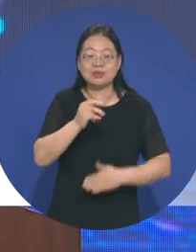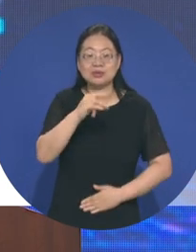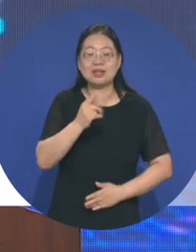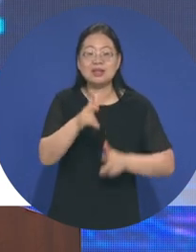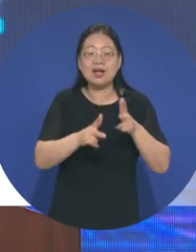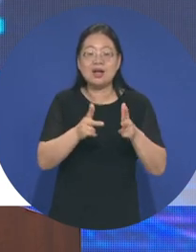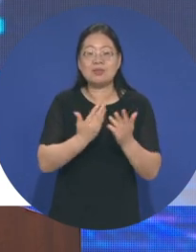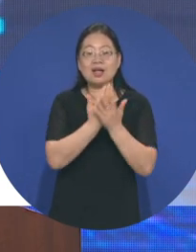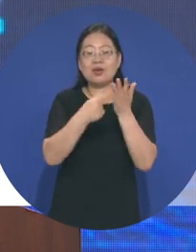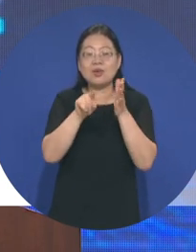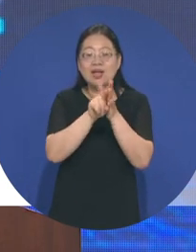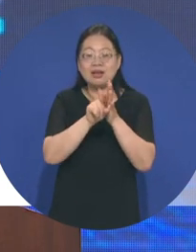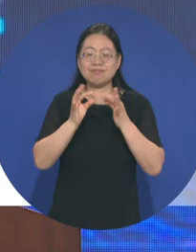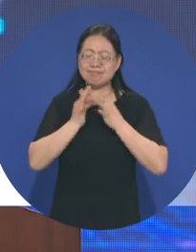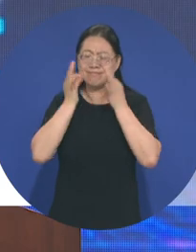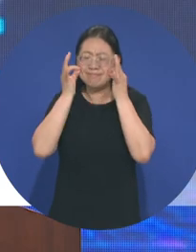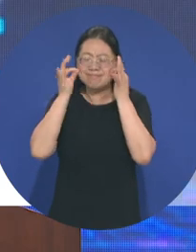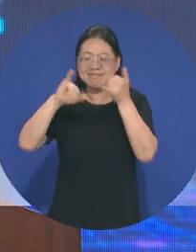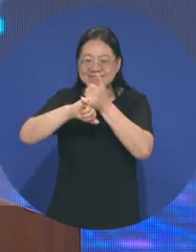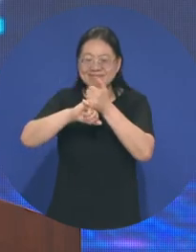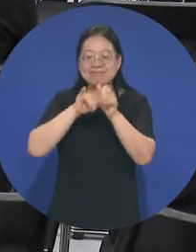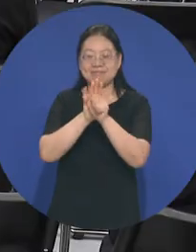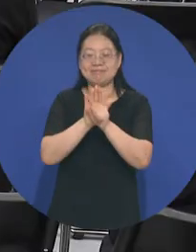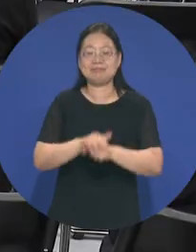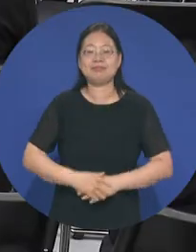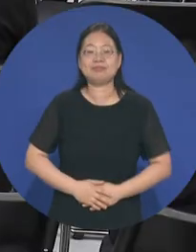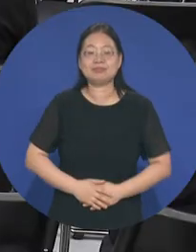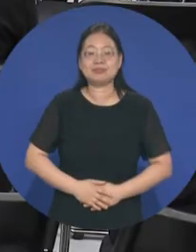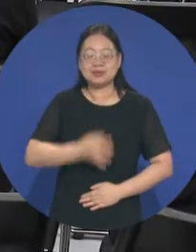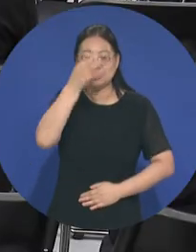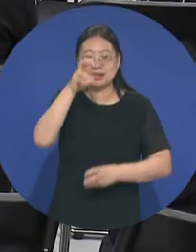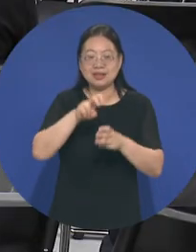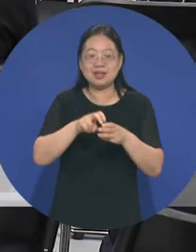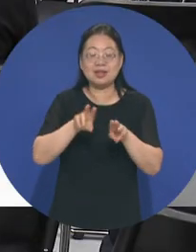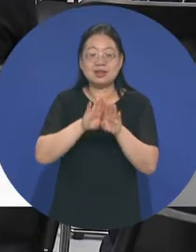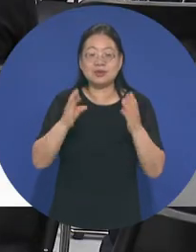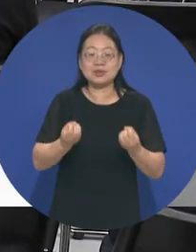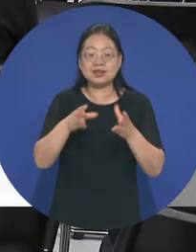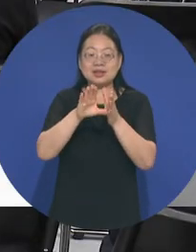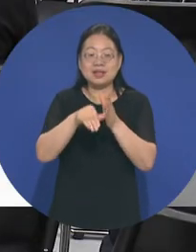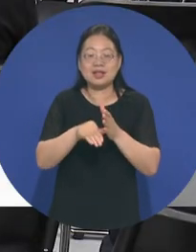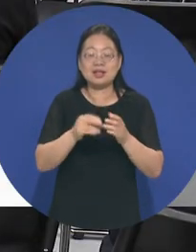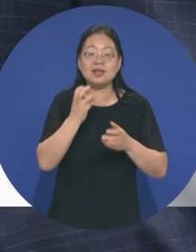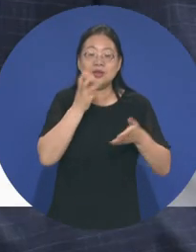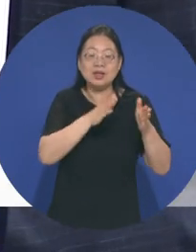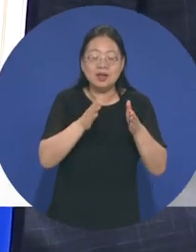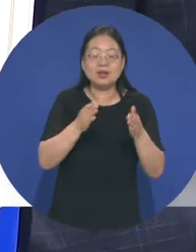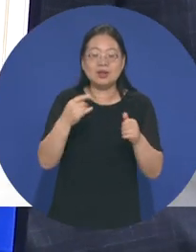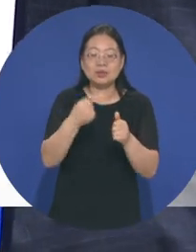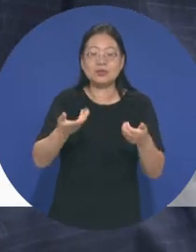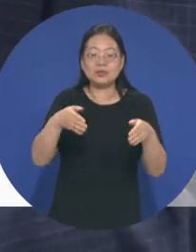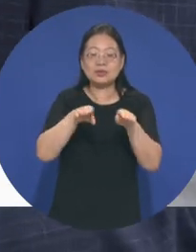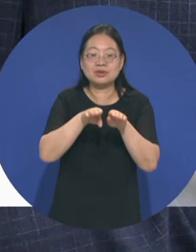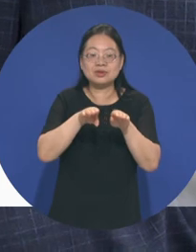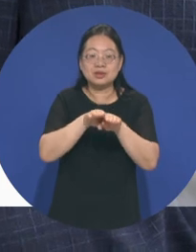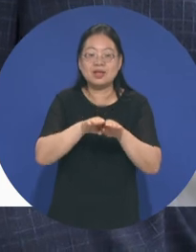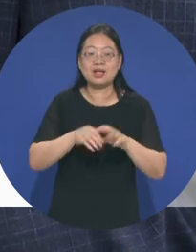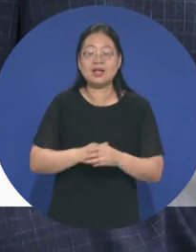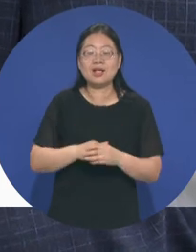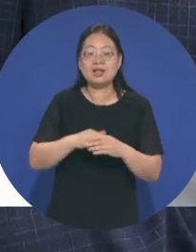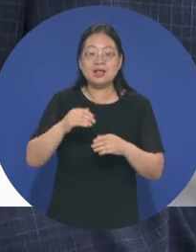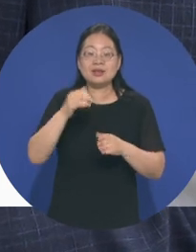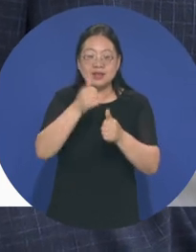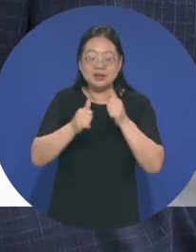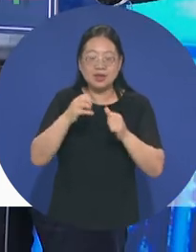반도체 산업의 발전을 위해서 최선을 다해서 지원하겠습니다. 기술센터 개소식에서는 도와 도교육청, 차세대